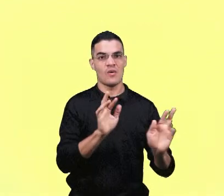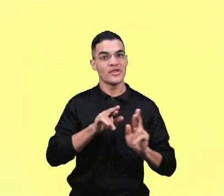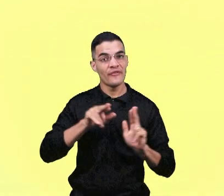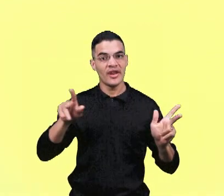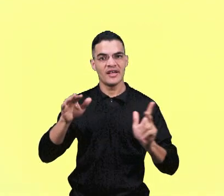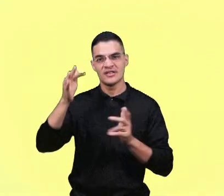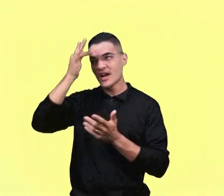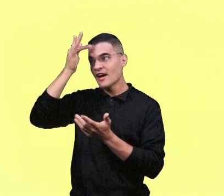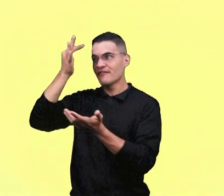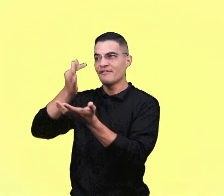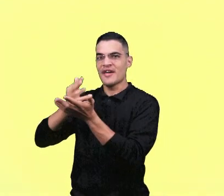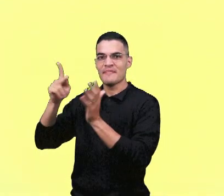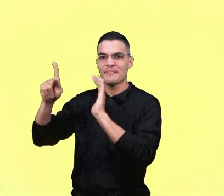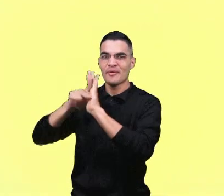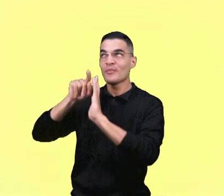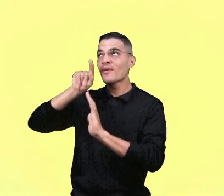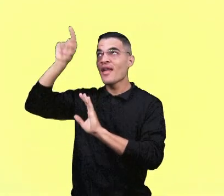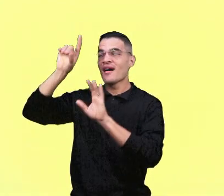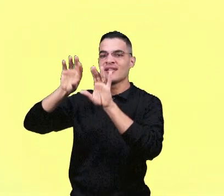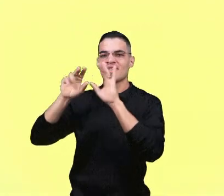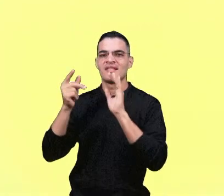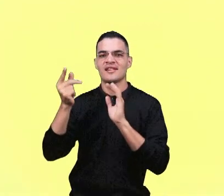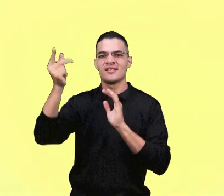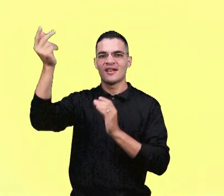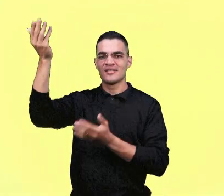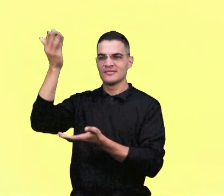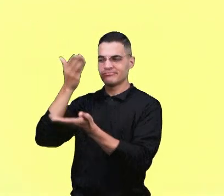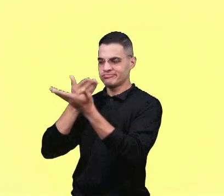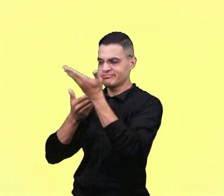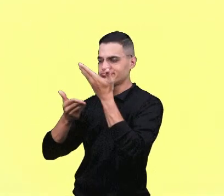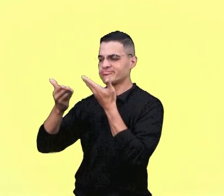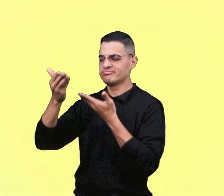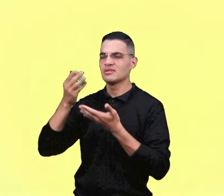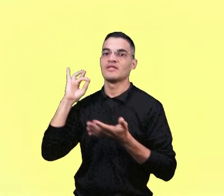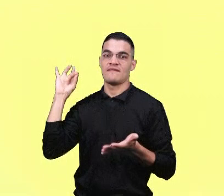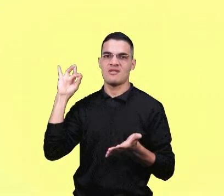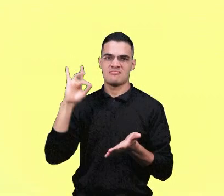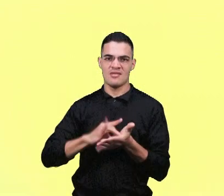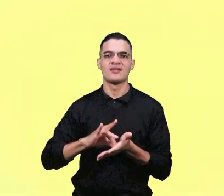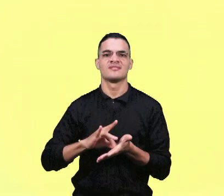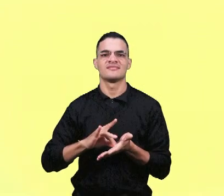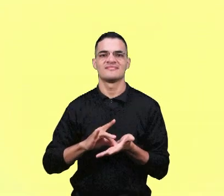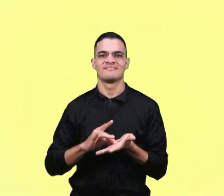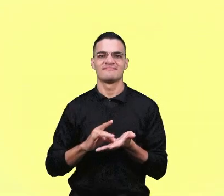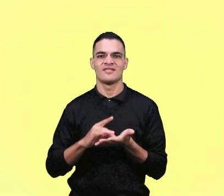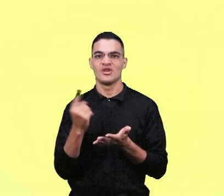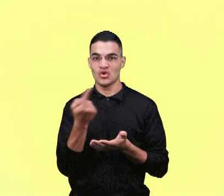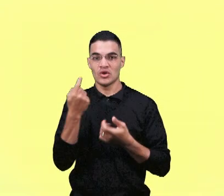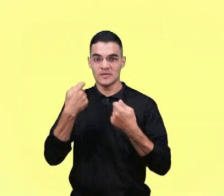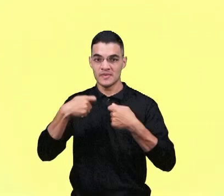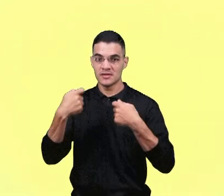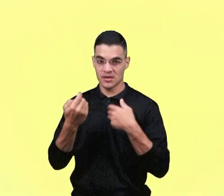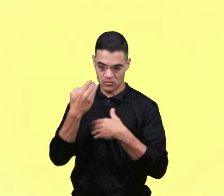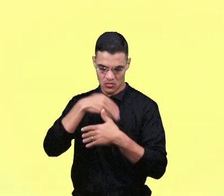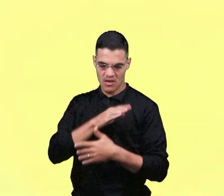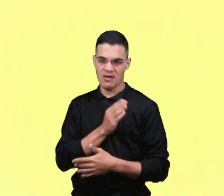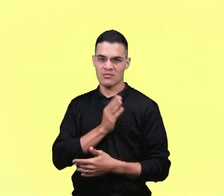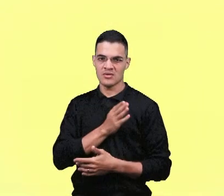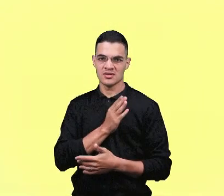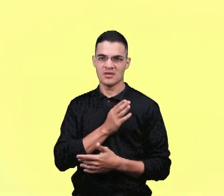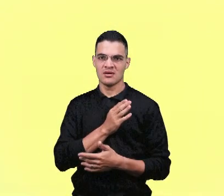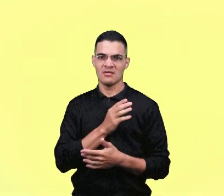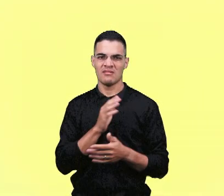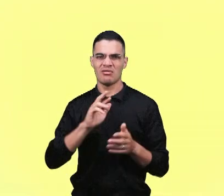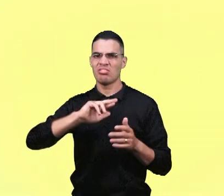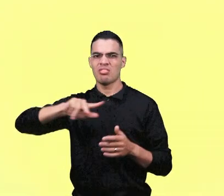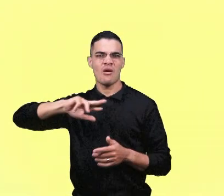vient de l'éternité. La foi qui vient du ciel, une foi véritable que nous devons garder dans notre cœur. Ce n'est pas la